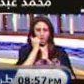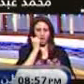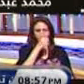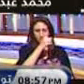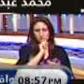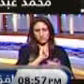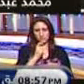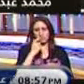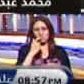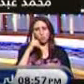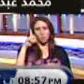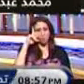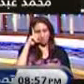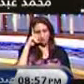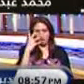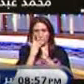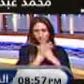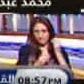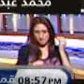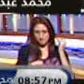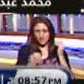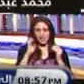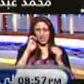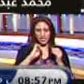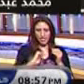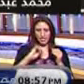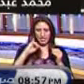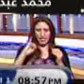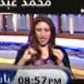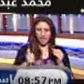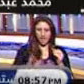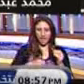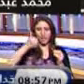في عجاله احد رجال الاعمال المقربين من جمال مبارك